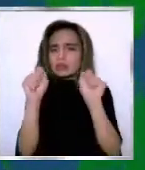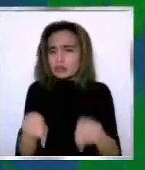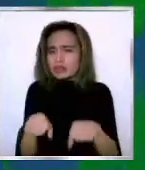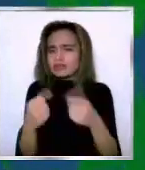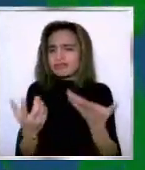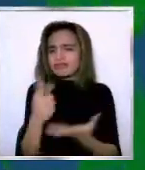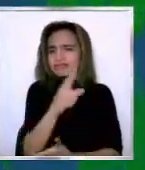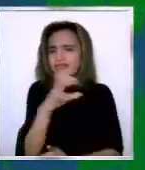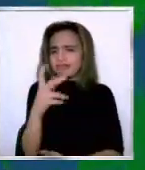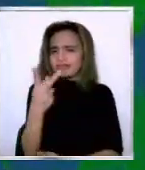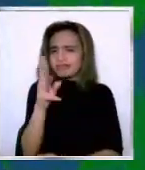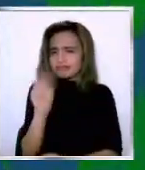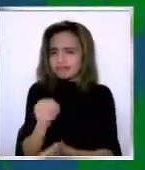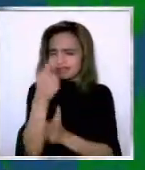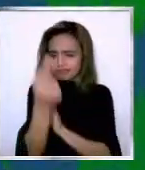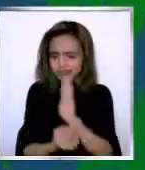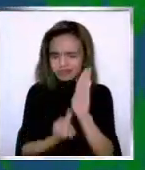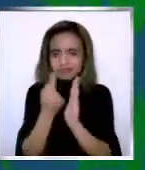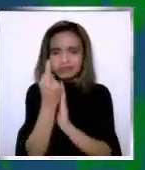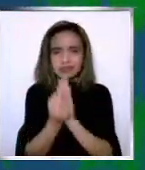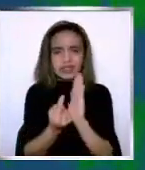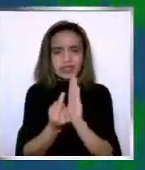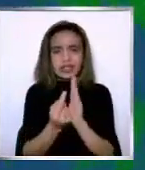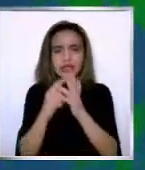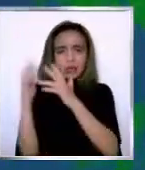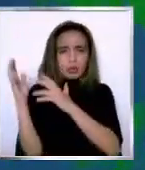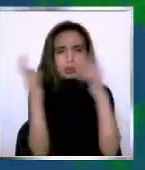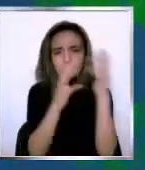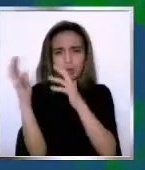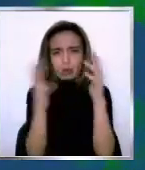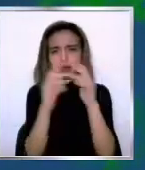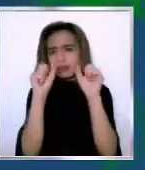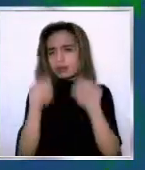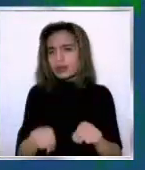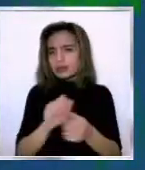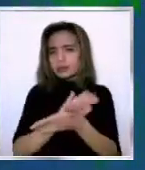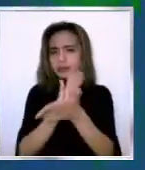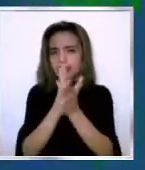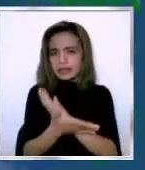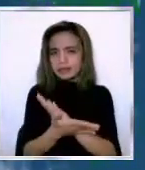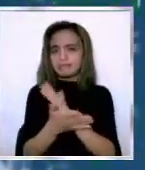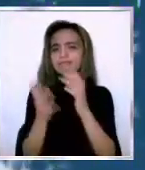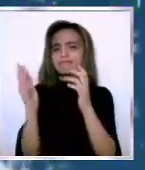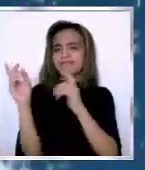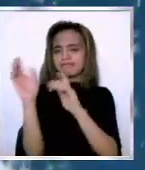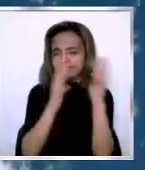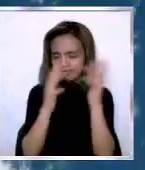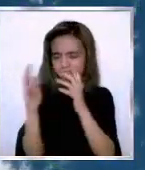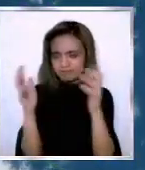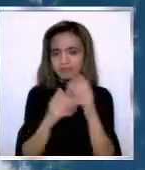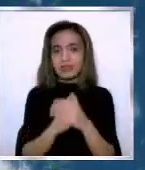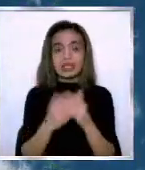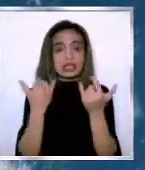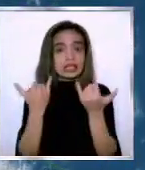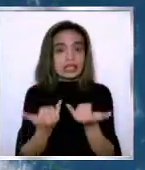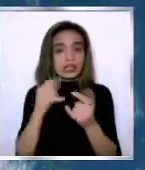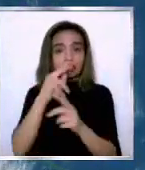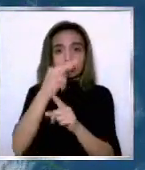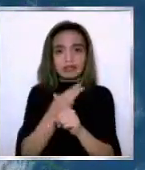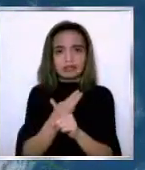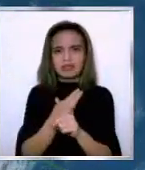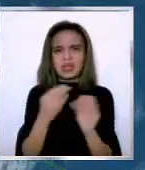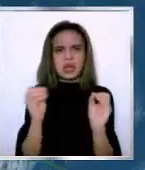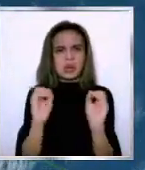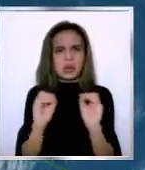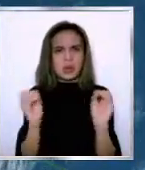kada oras na hangin ng bagyo. Kaya pwedeng maging isang typhoon yan, mga kapuso. Ngayong November, walang umiral na bagyo sa